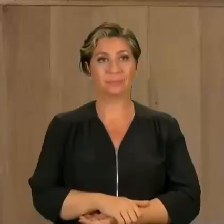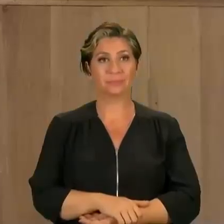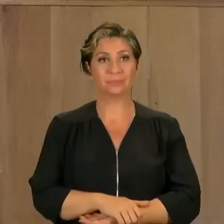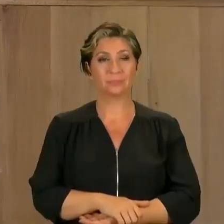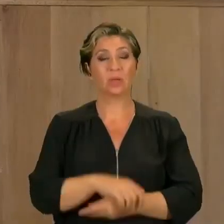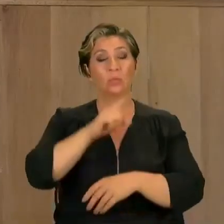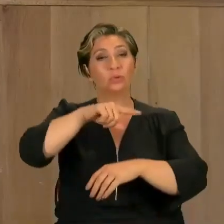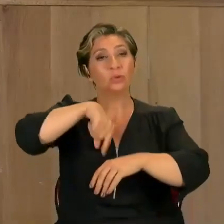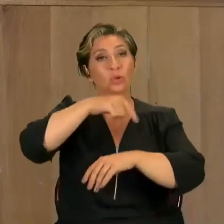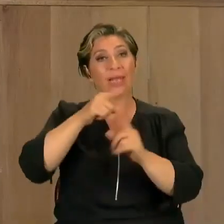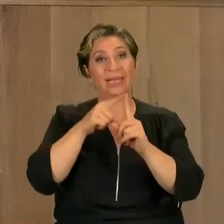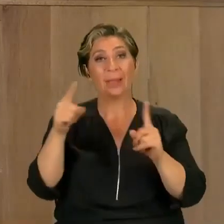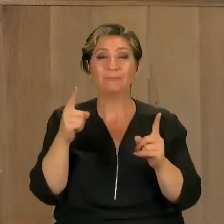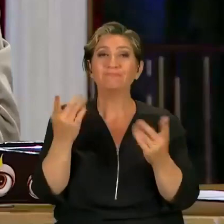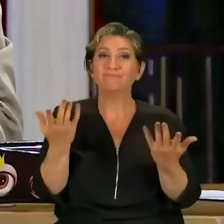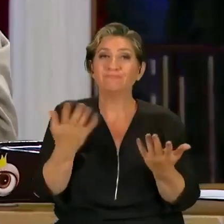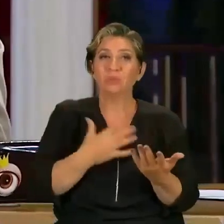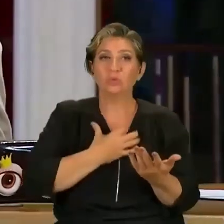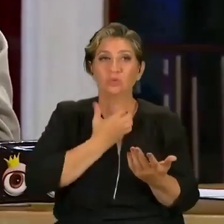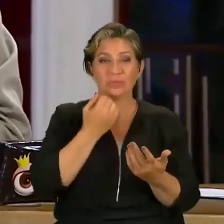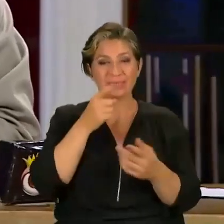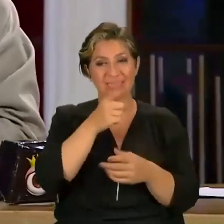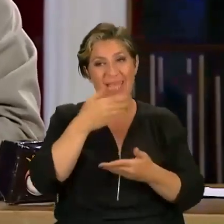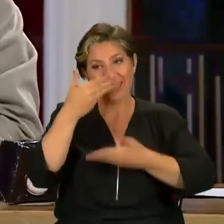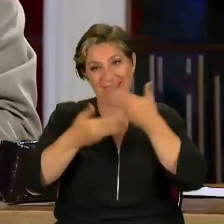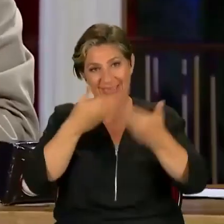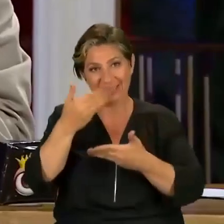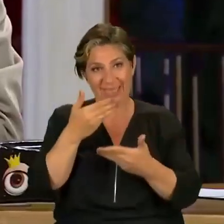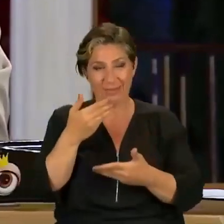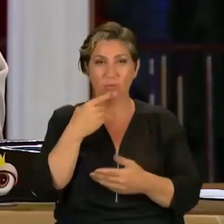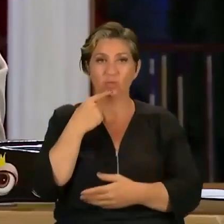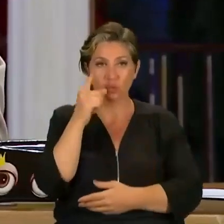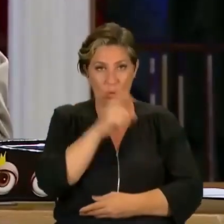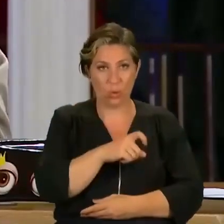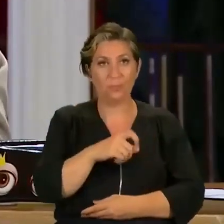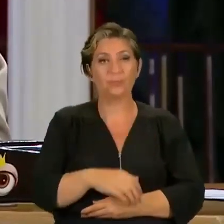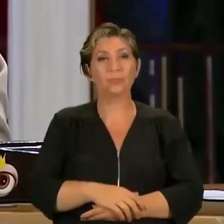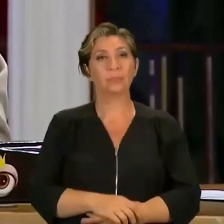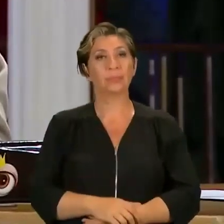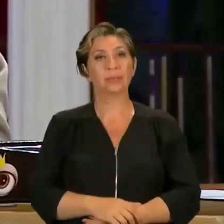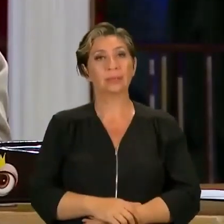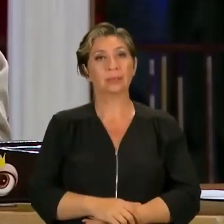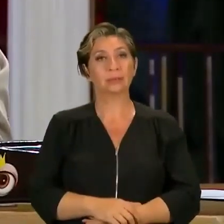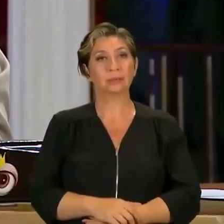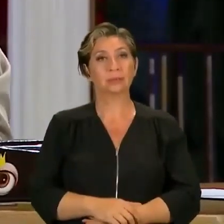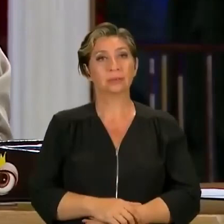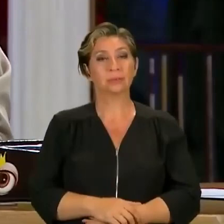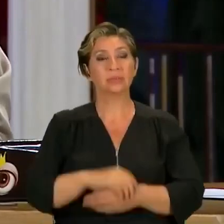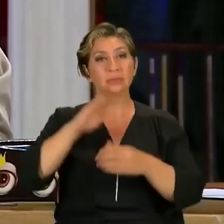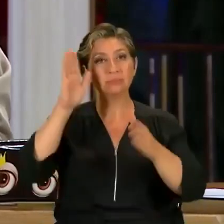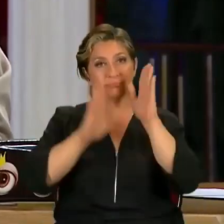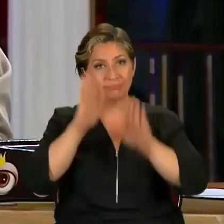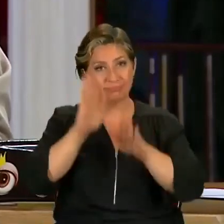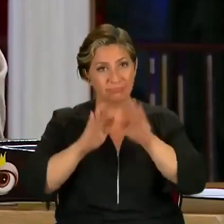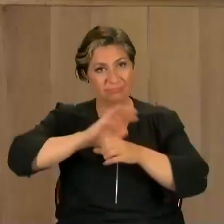Peki bu süreç içerisinde maalesef ki bu sizin beyanınızdan dolayı soruyorum. Evet. şiddet